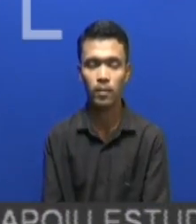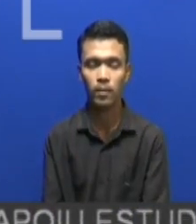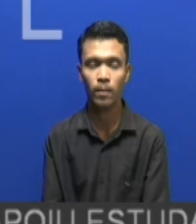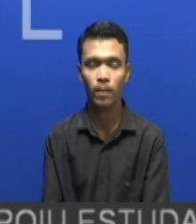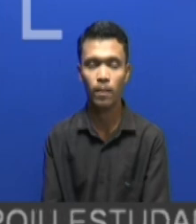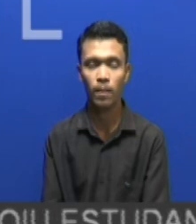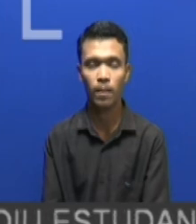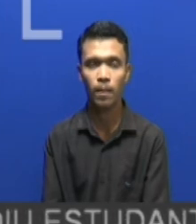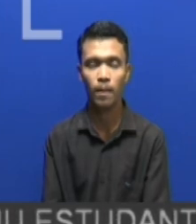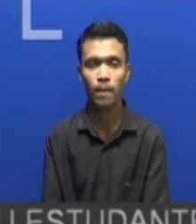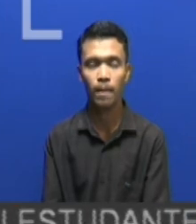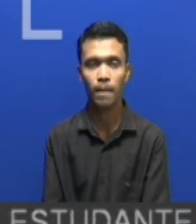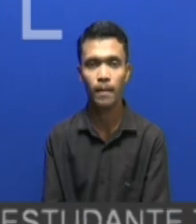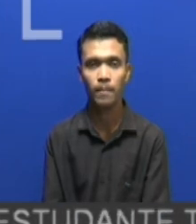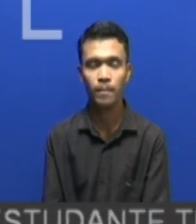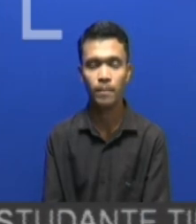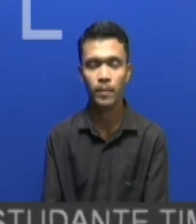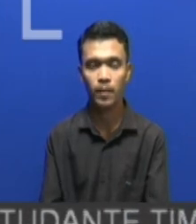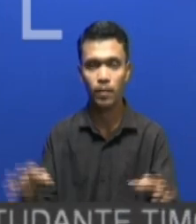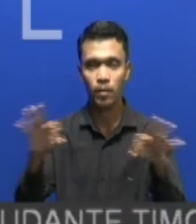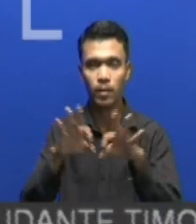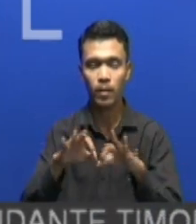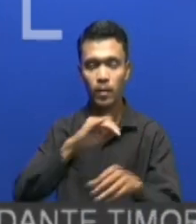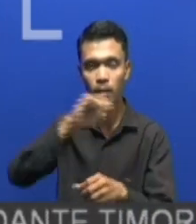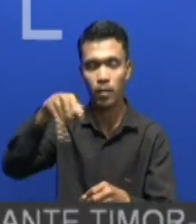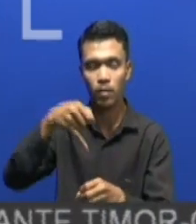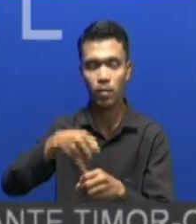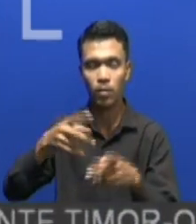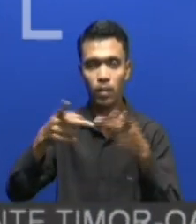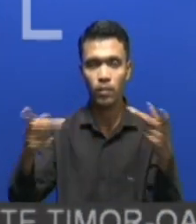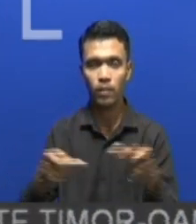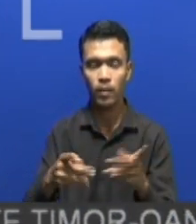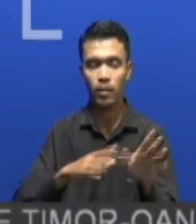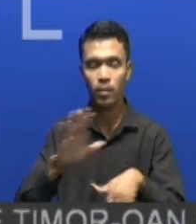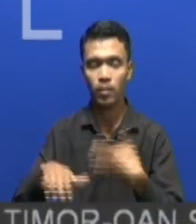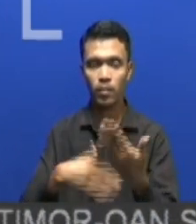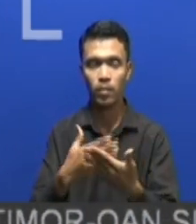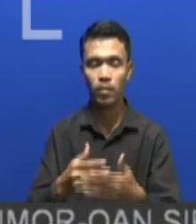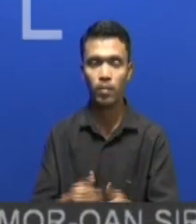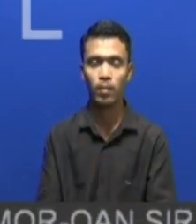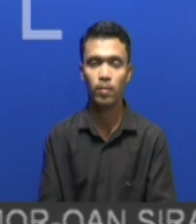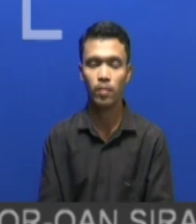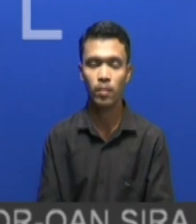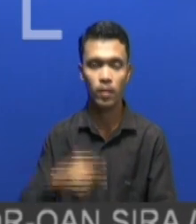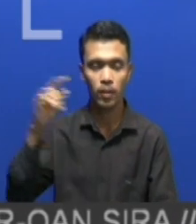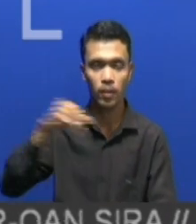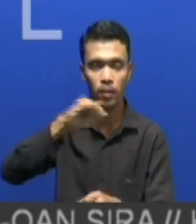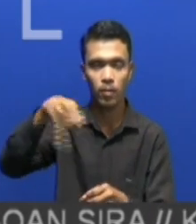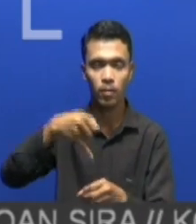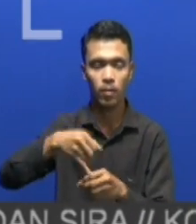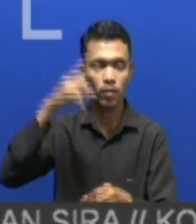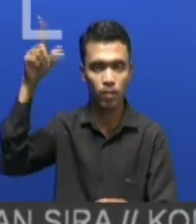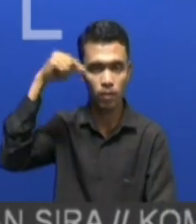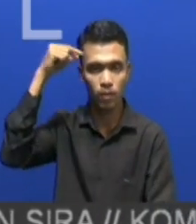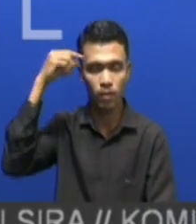oftalmológico ho kualidade esensial atu envolve setor ho hotu sociedade nia, inclui governo,